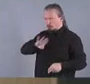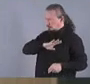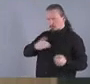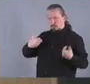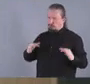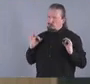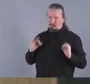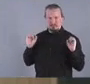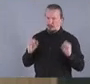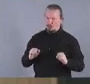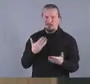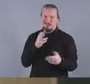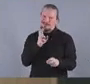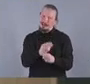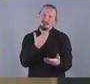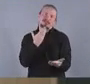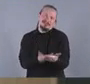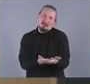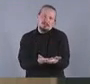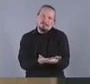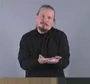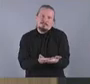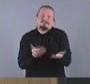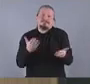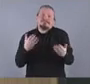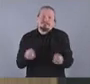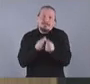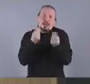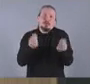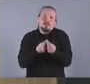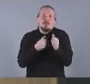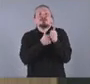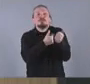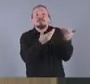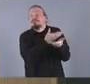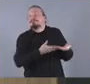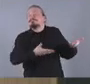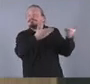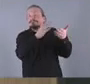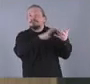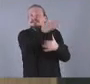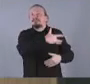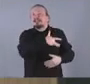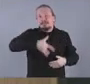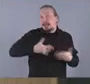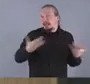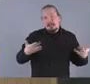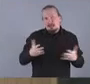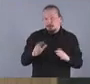continuerai à maintenir tant que malheureusement nous serons sous le couvert de la crise sanitaire.